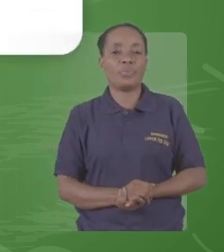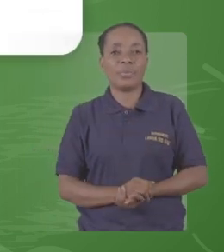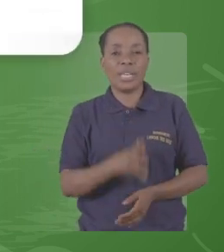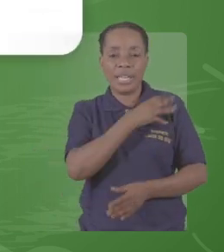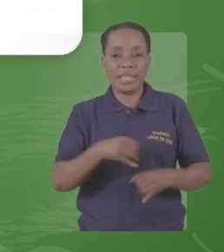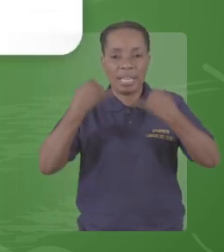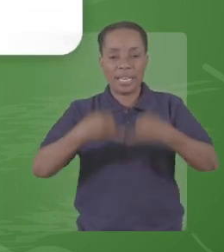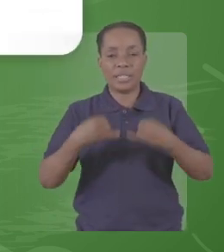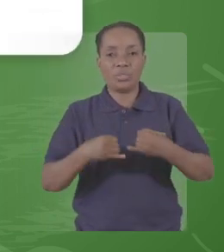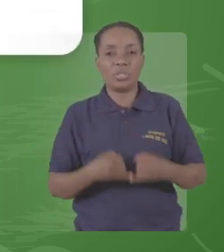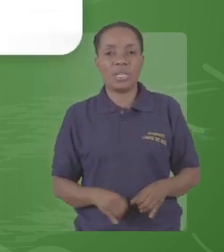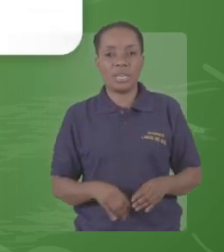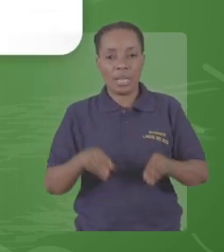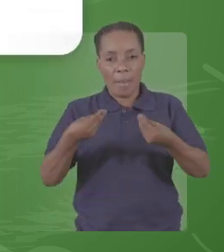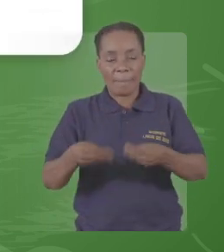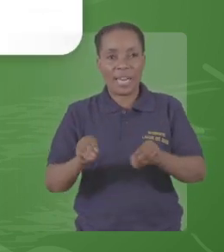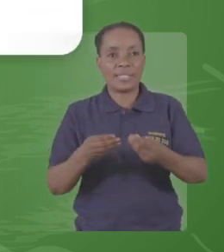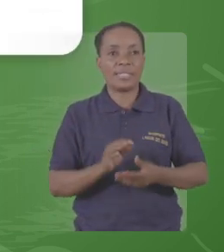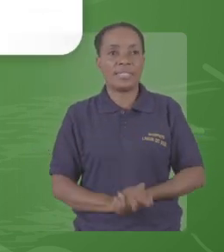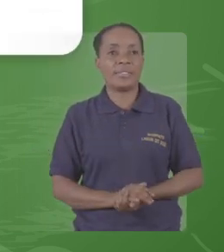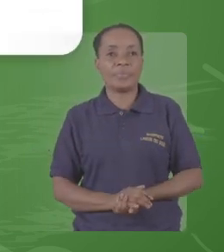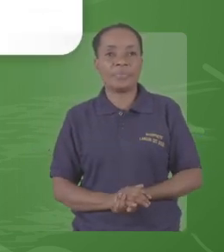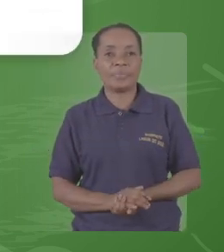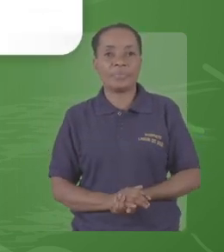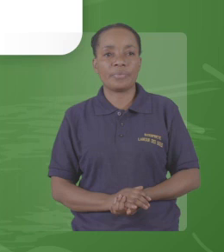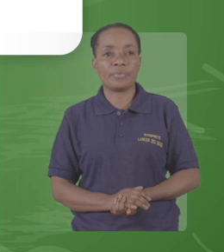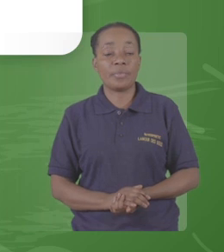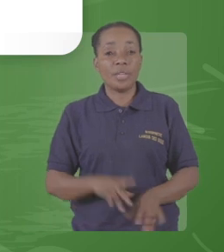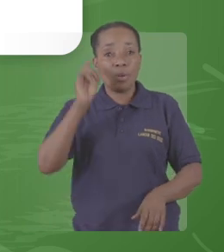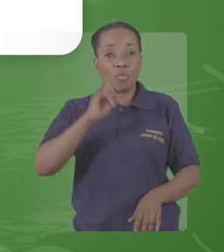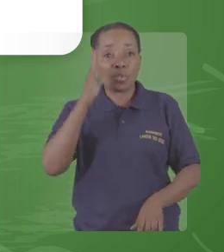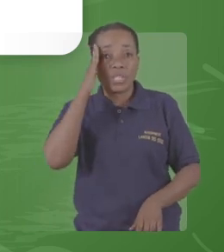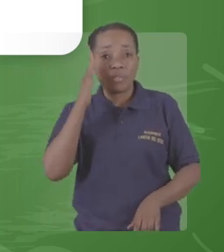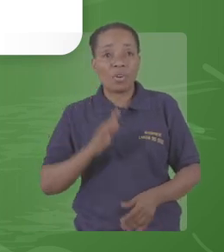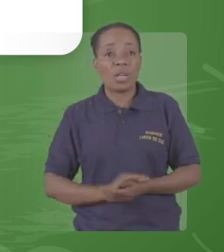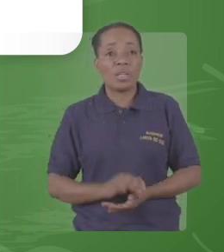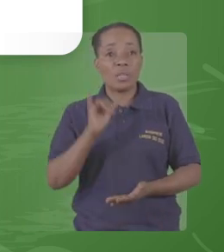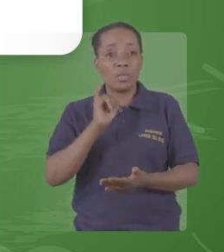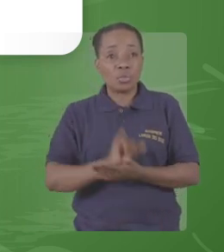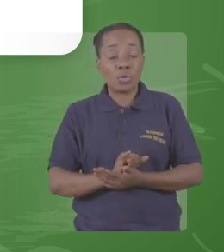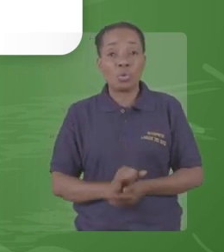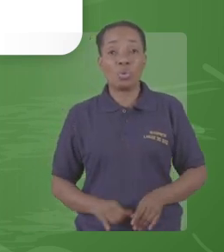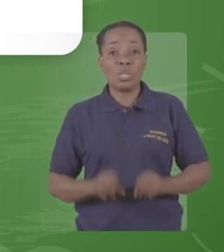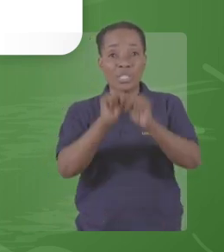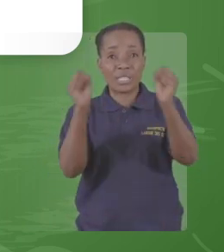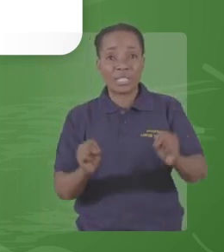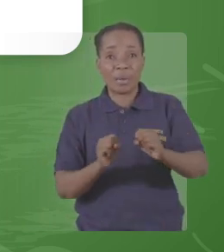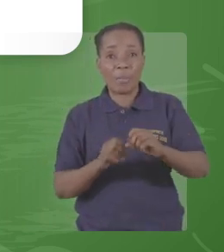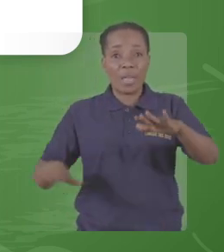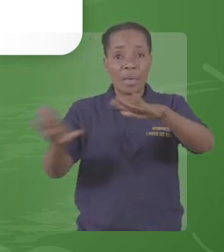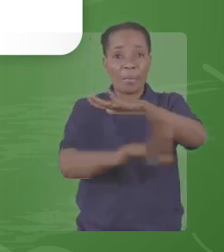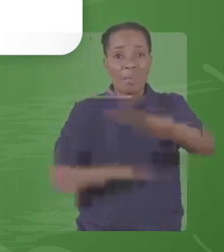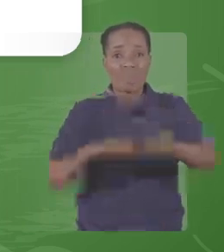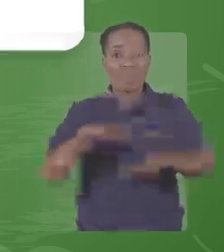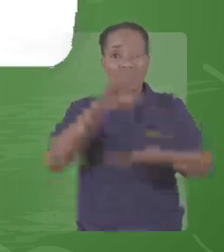En petit 2, ce système se fonde aussi sur un système de